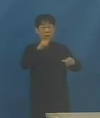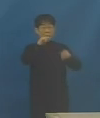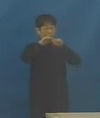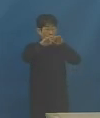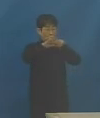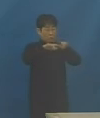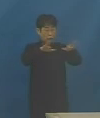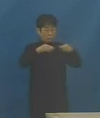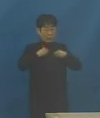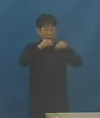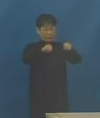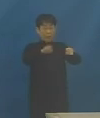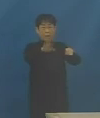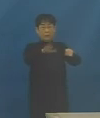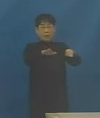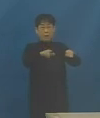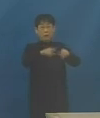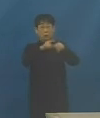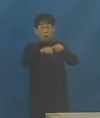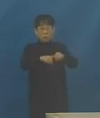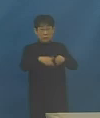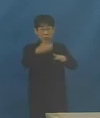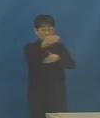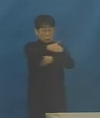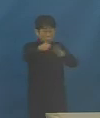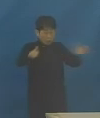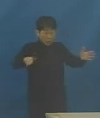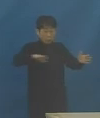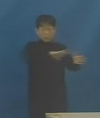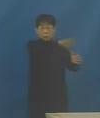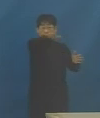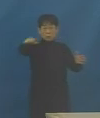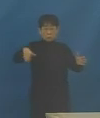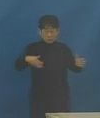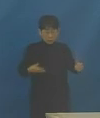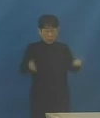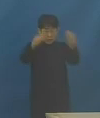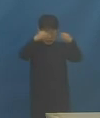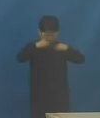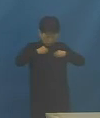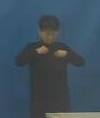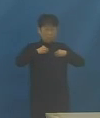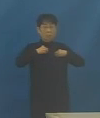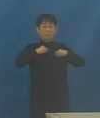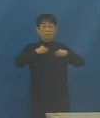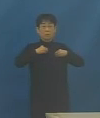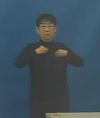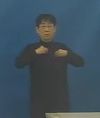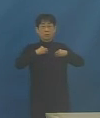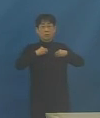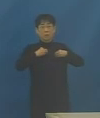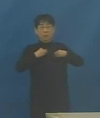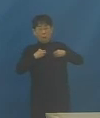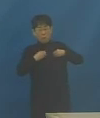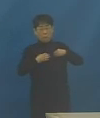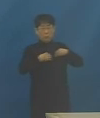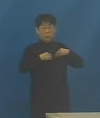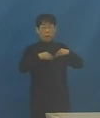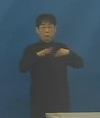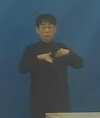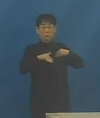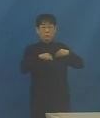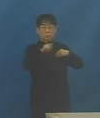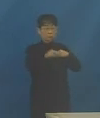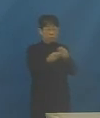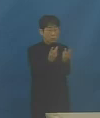歓声が起こったらしますとその空間にいる人みんなが感染の可能性があるa そうなった時に沿っコニーた人数に